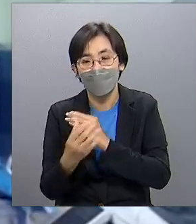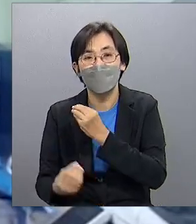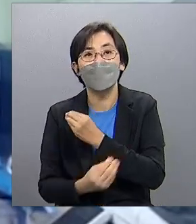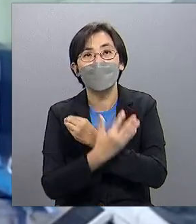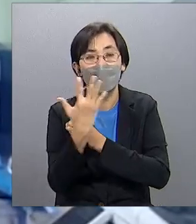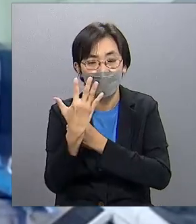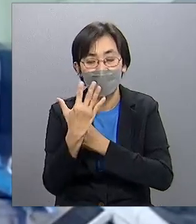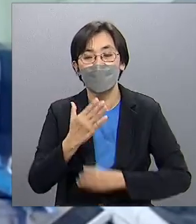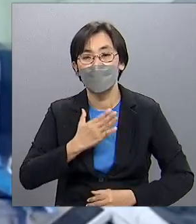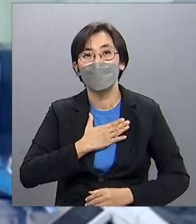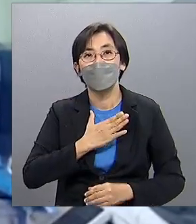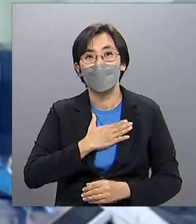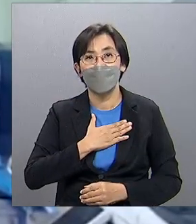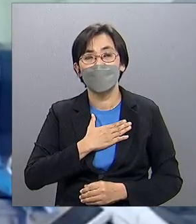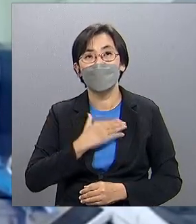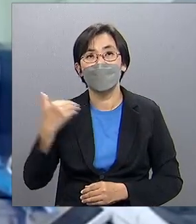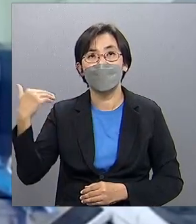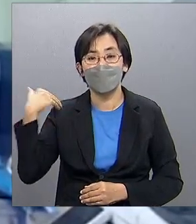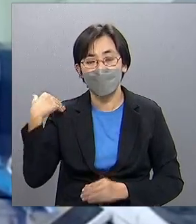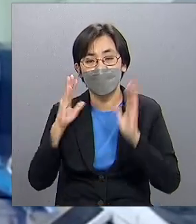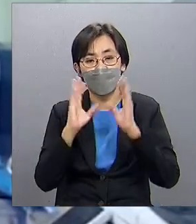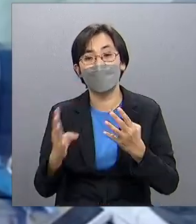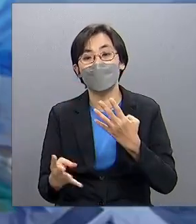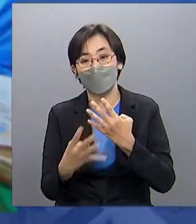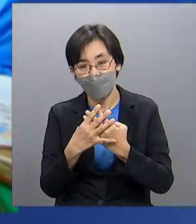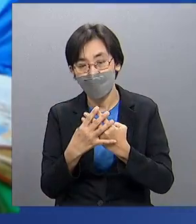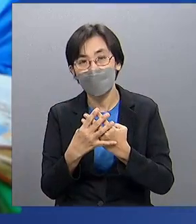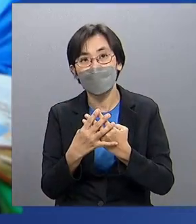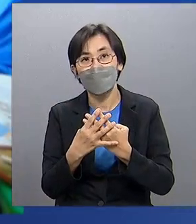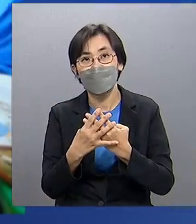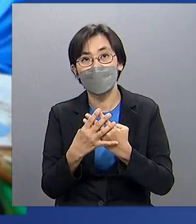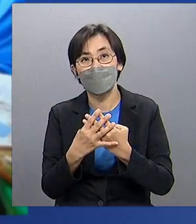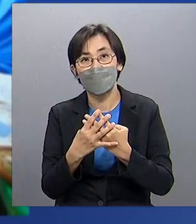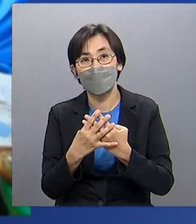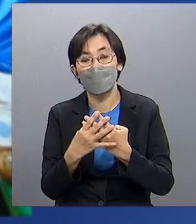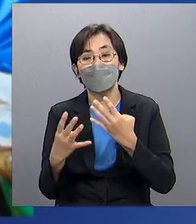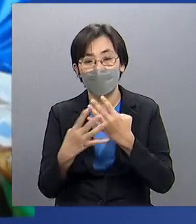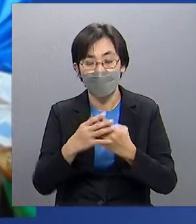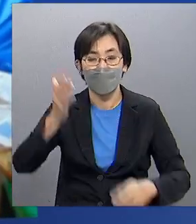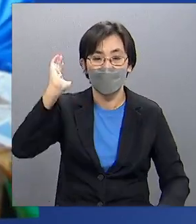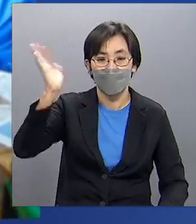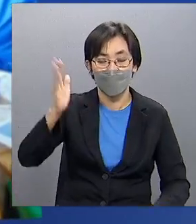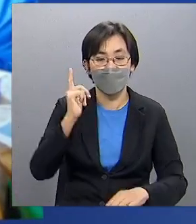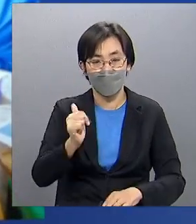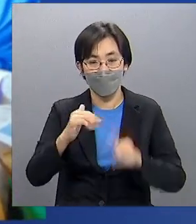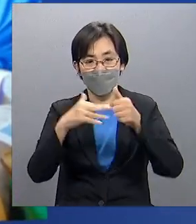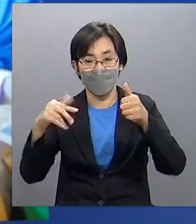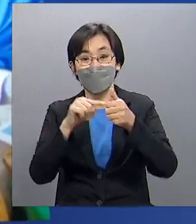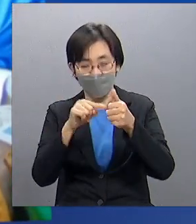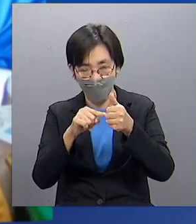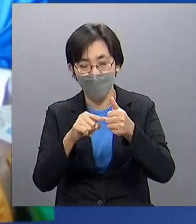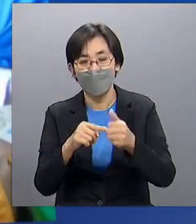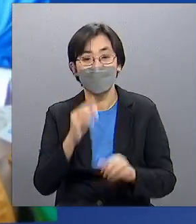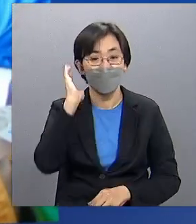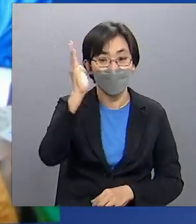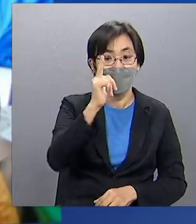ราเนี่ยจะมีผู้ต้องโทษที่เป็นวิทยากรแกนนำก็คือผู้ช่วยงานของวิทยากรหลักนะ